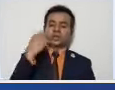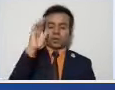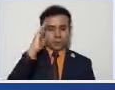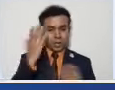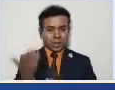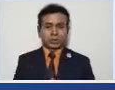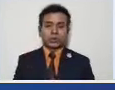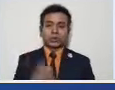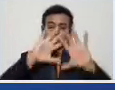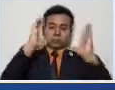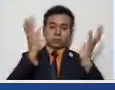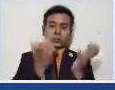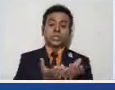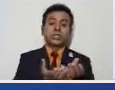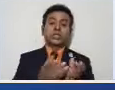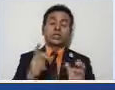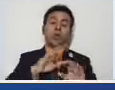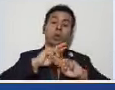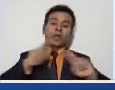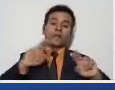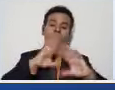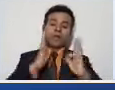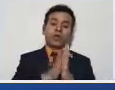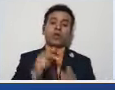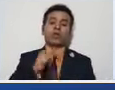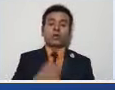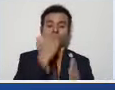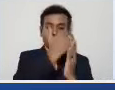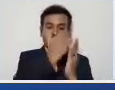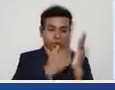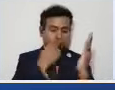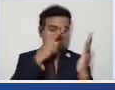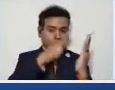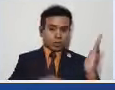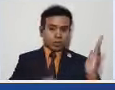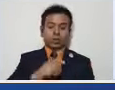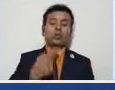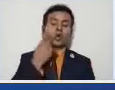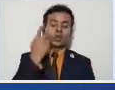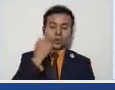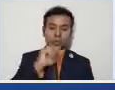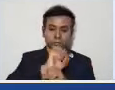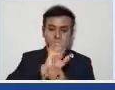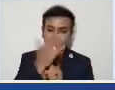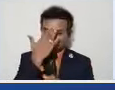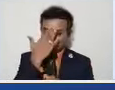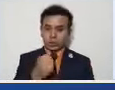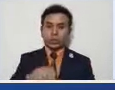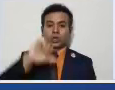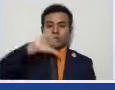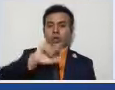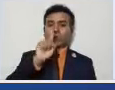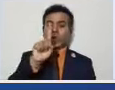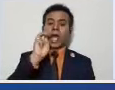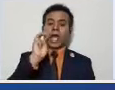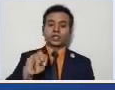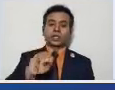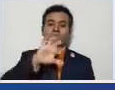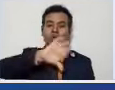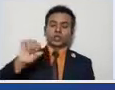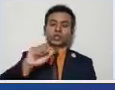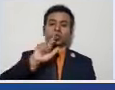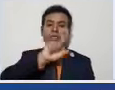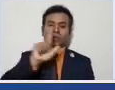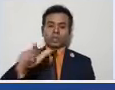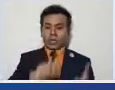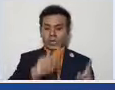জন 24 ঘন্টা এবং এ পর্যন্ত 2,256 জন। বিশ্ব পরিস্থিতি, যেটা বিশ্ব স্বাস্থ্য সংস্থা সিচুয়েশন রিপোর্ট 2 মে থেকে